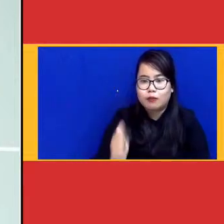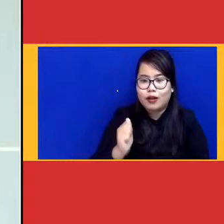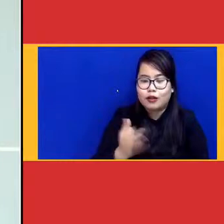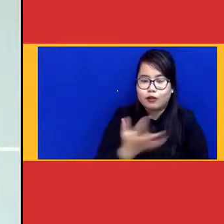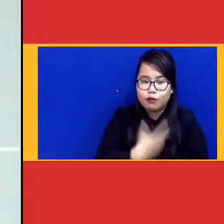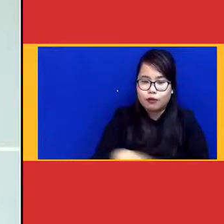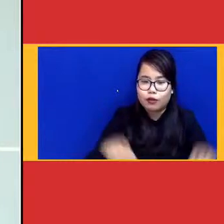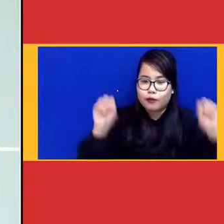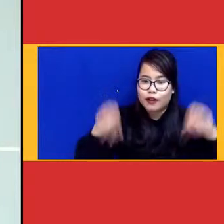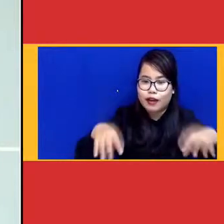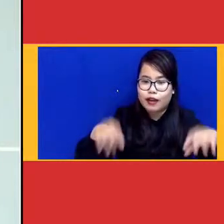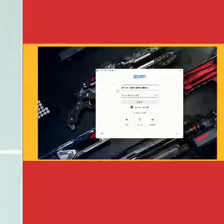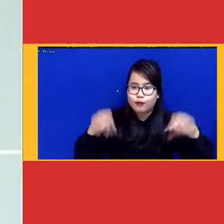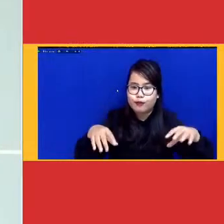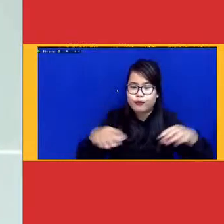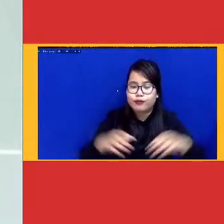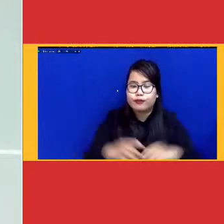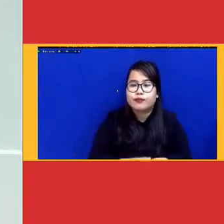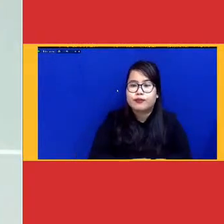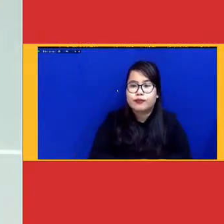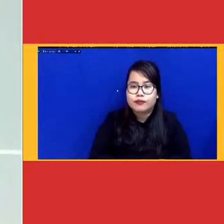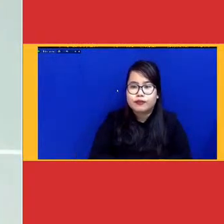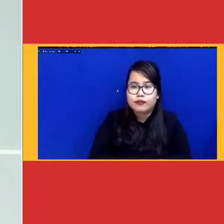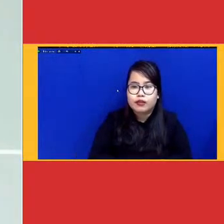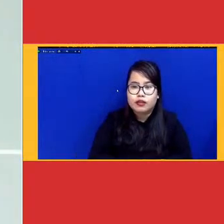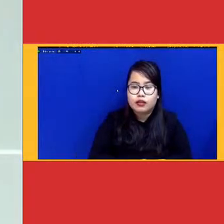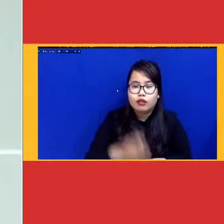warahmatullahi wabarakatuh. Waalaikumsalam.